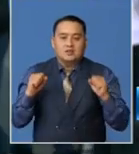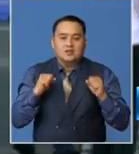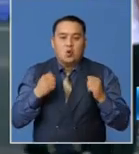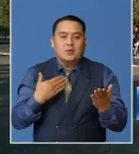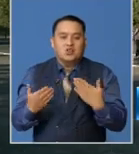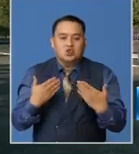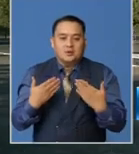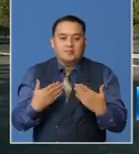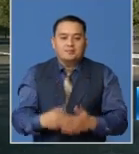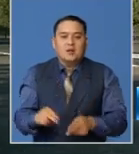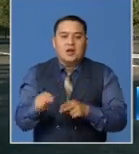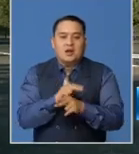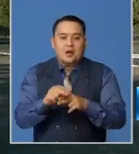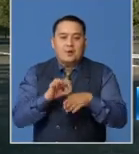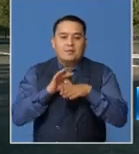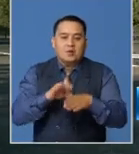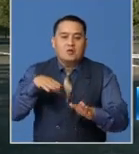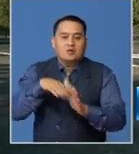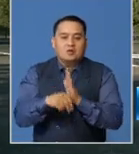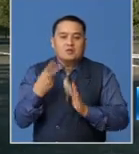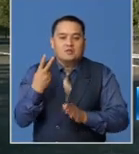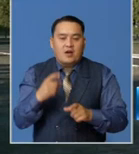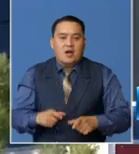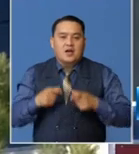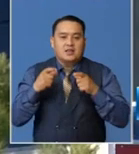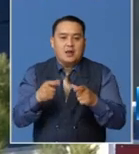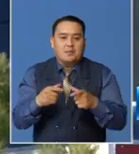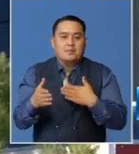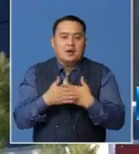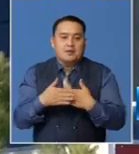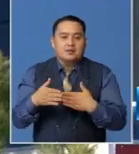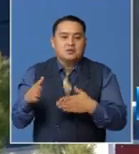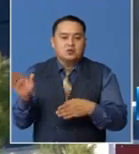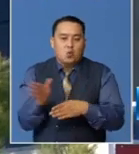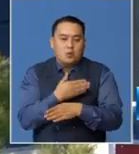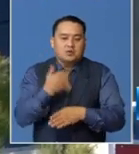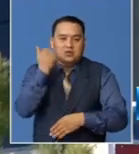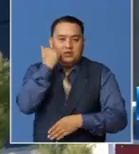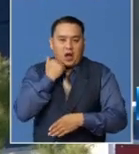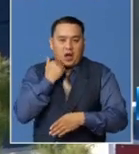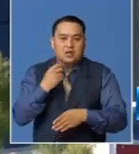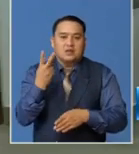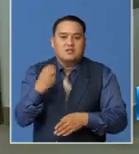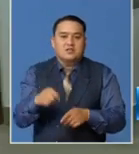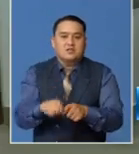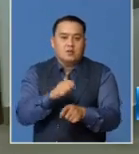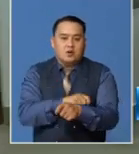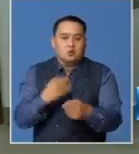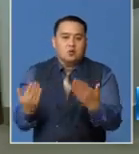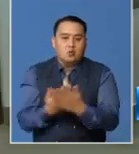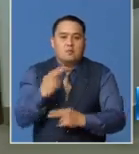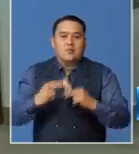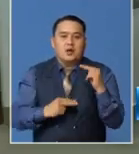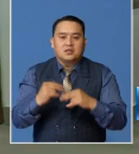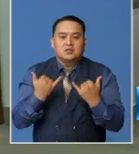упражнениями капитальный ремонт стадиона бился в два этапа первый предполагал снос старого здания с квадратуры в 200 метров и постройку нового